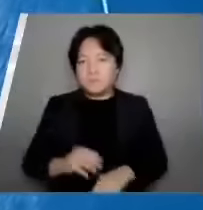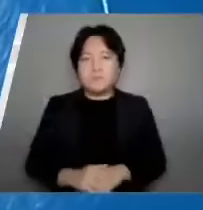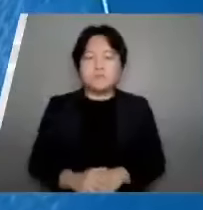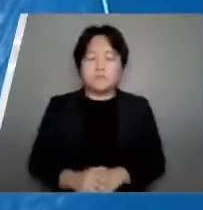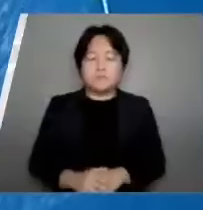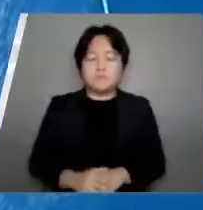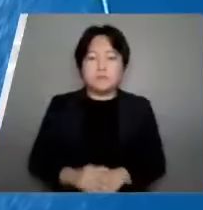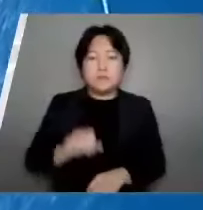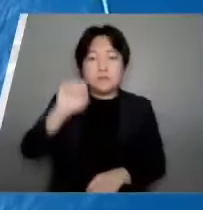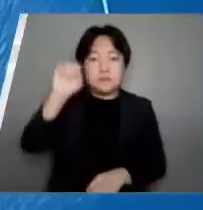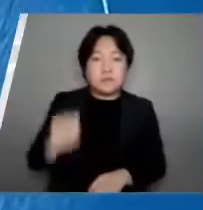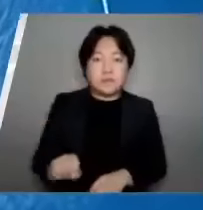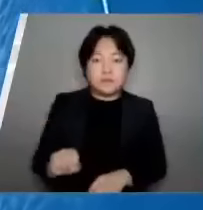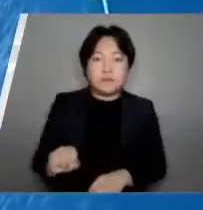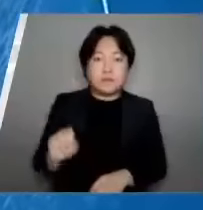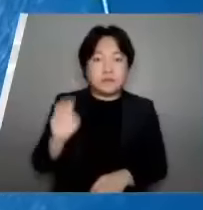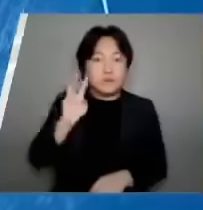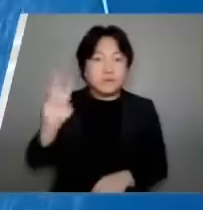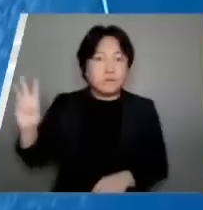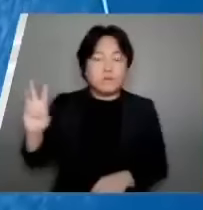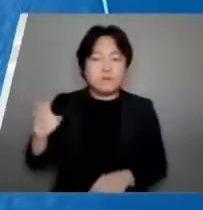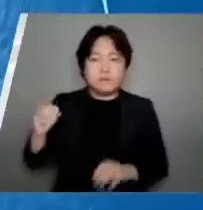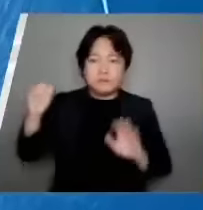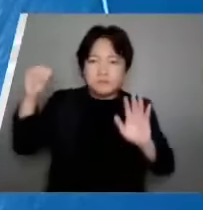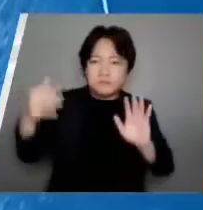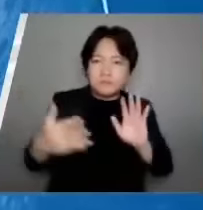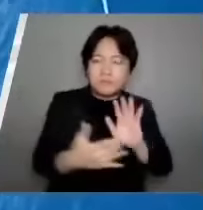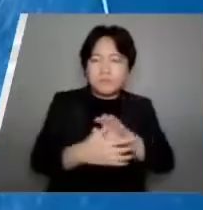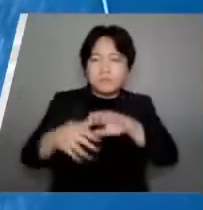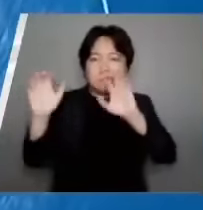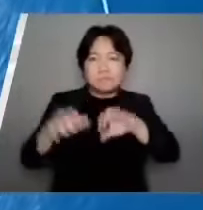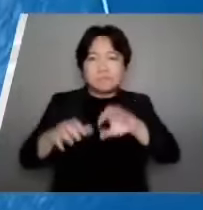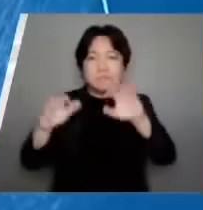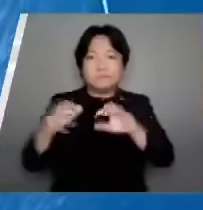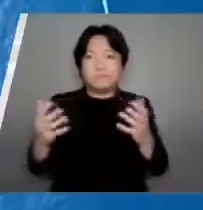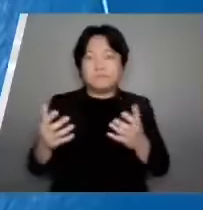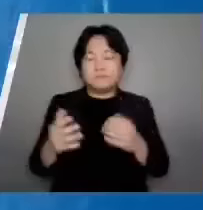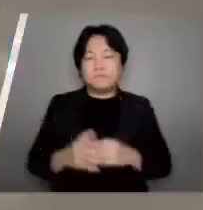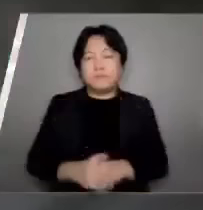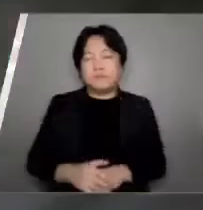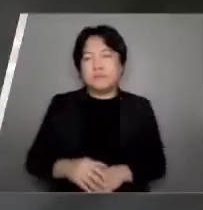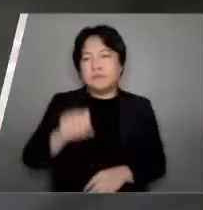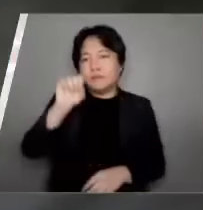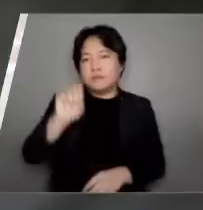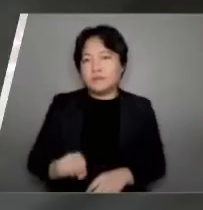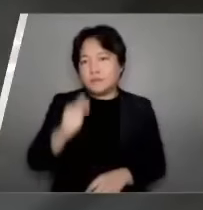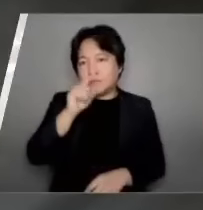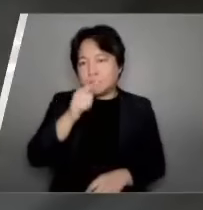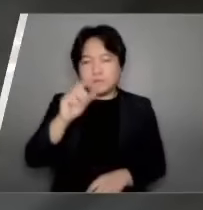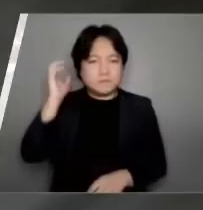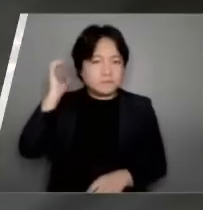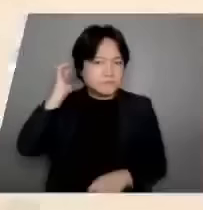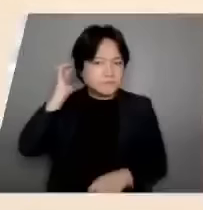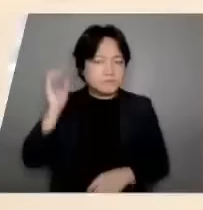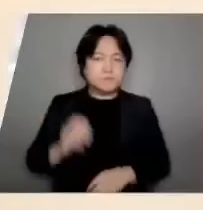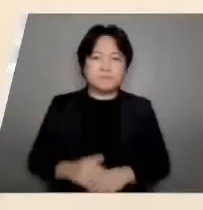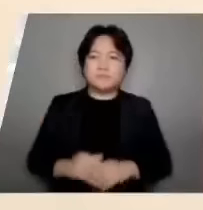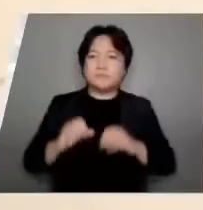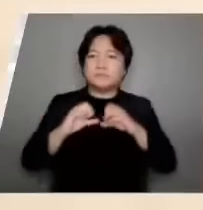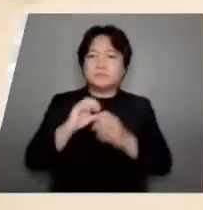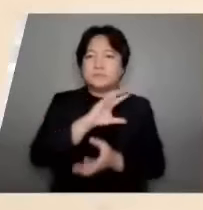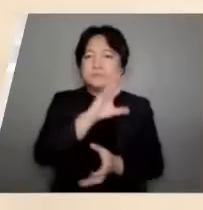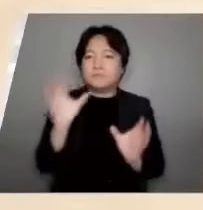o habagat naman, umiiral at magpapaulan sa kanlurang bahagi ng Southern Luzon at Mindanao. Para sa GMA Integrated News, ako si